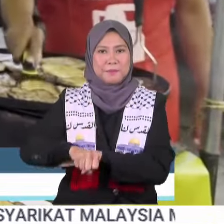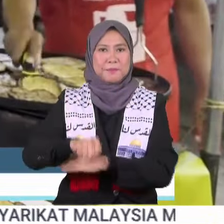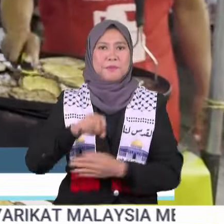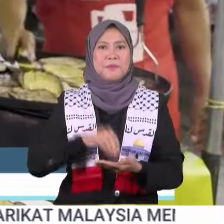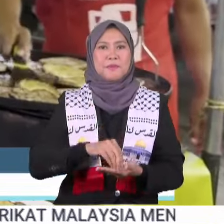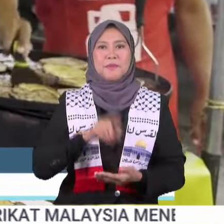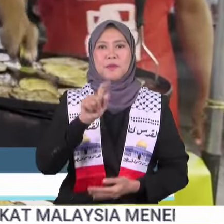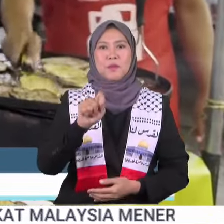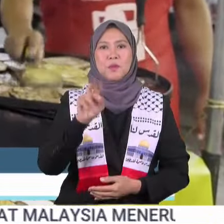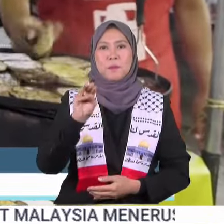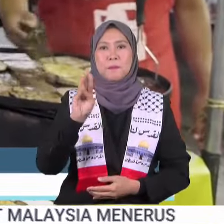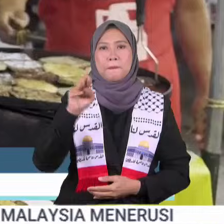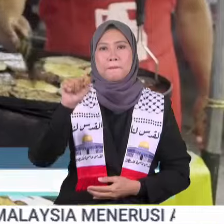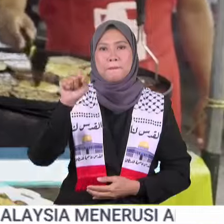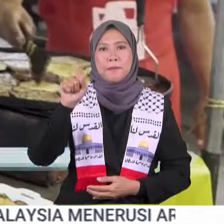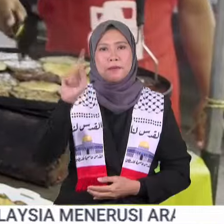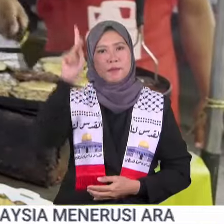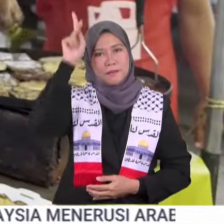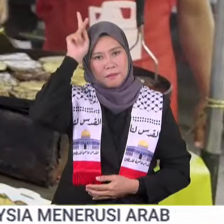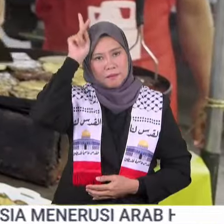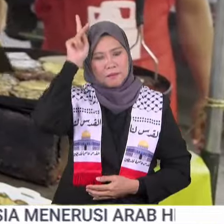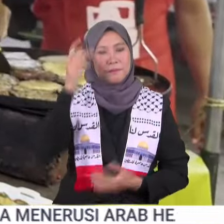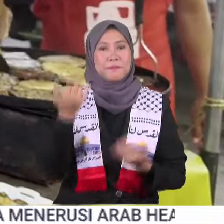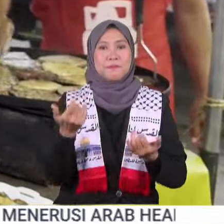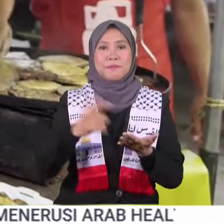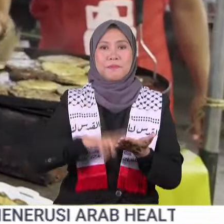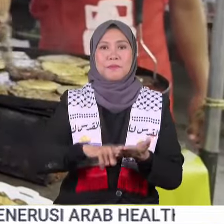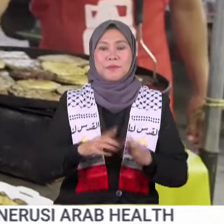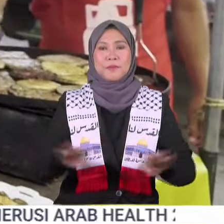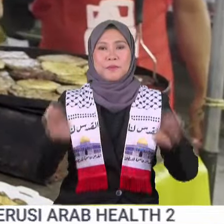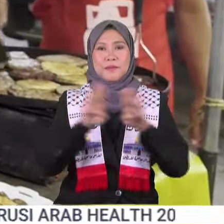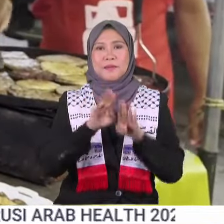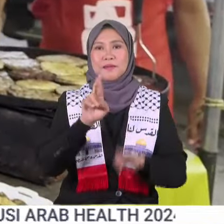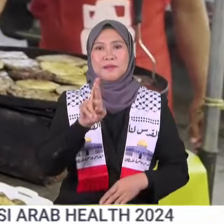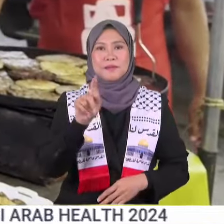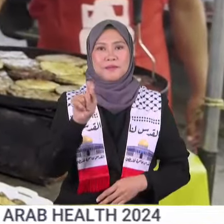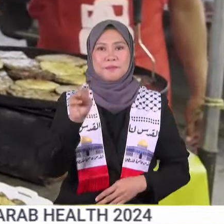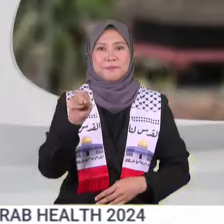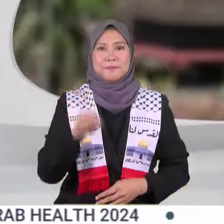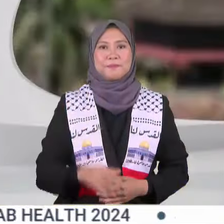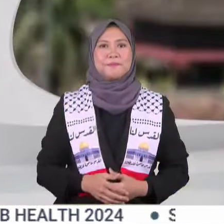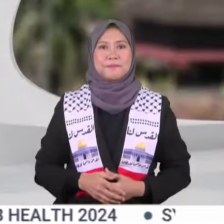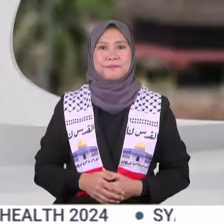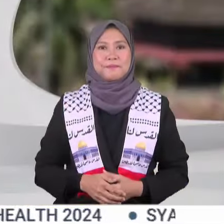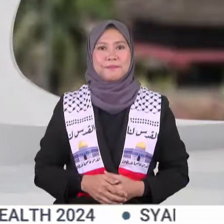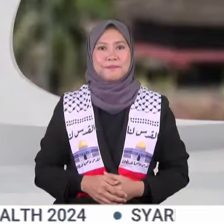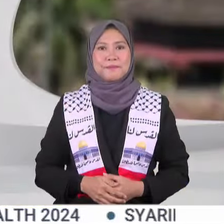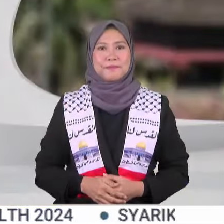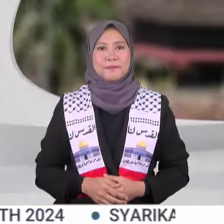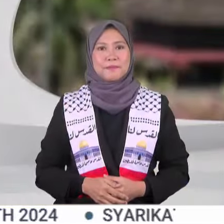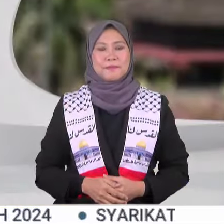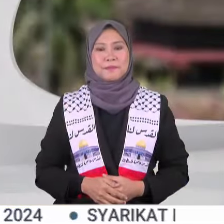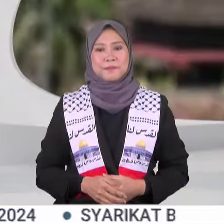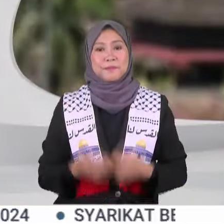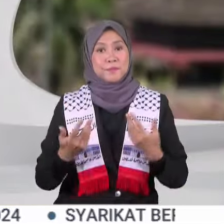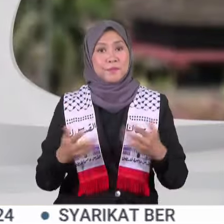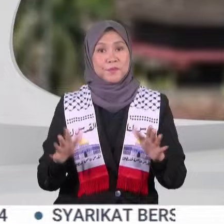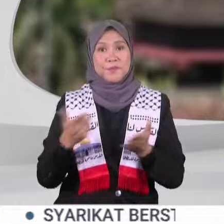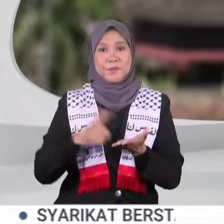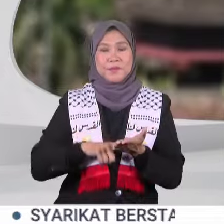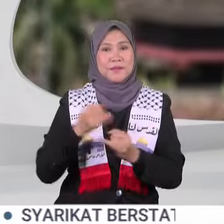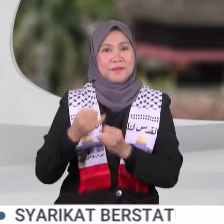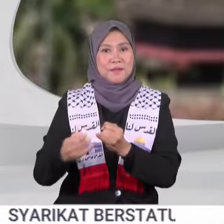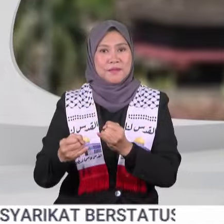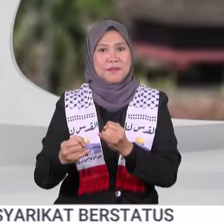Kelantan laporan Ali Ahmad untuk berita RTM Baiklah laporan itu tadi